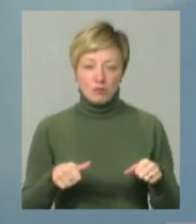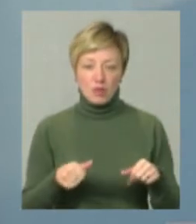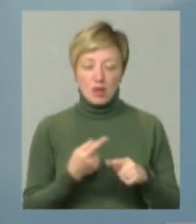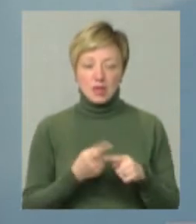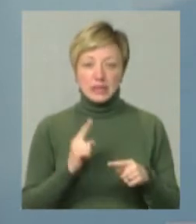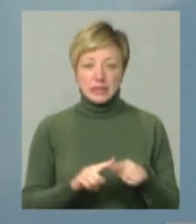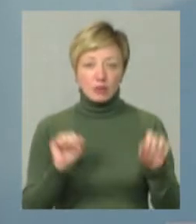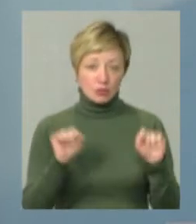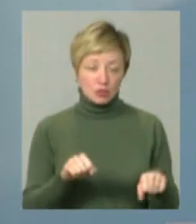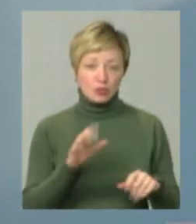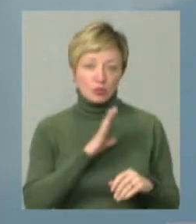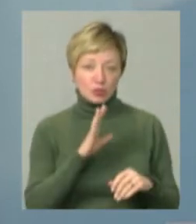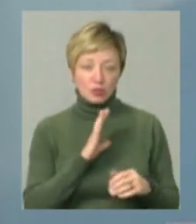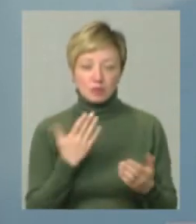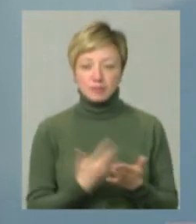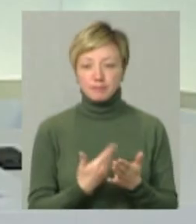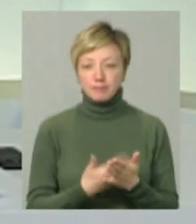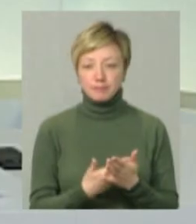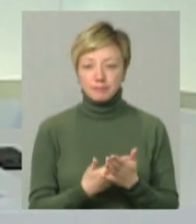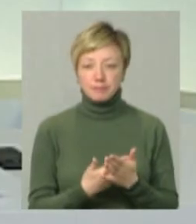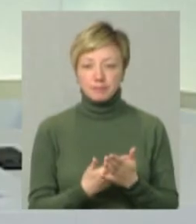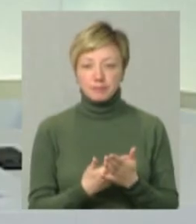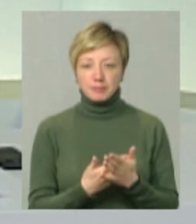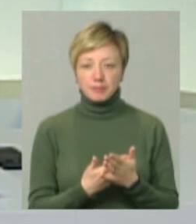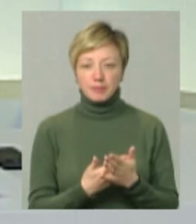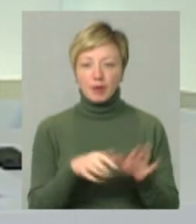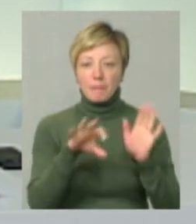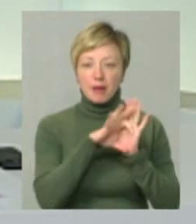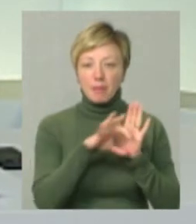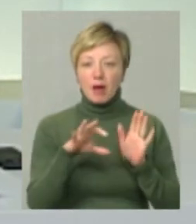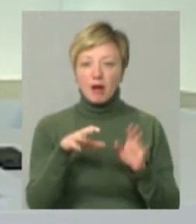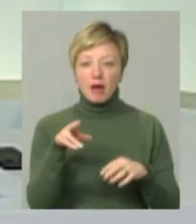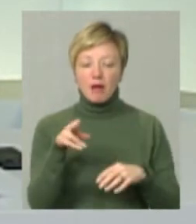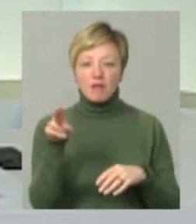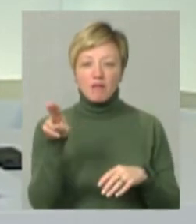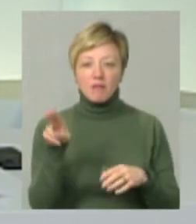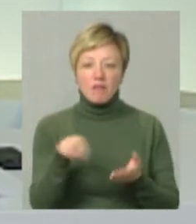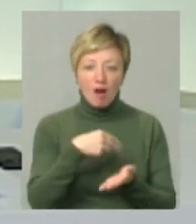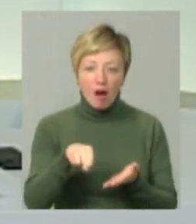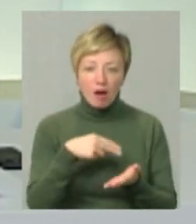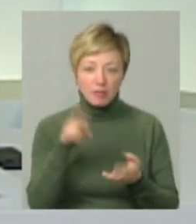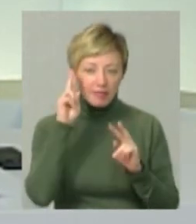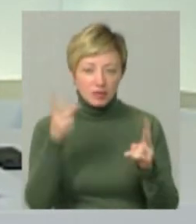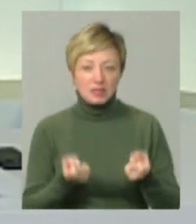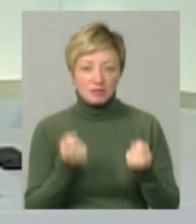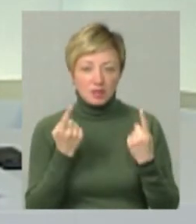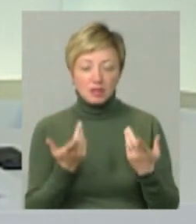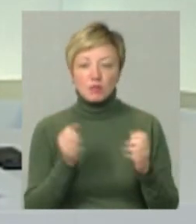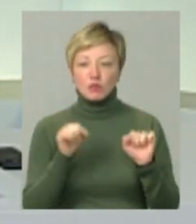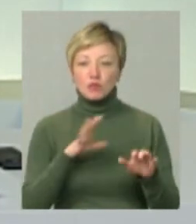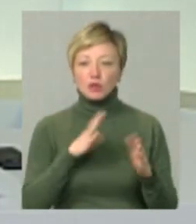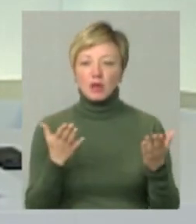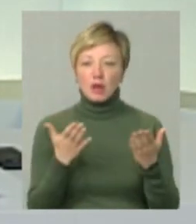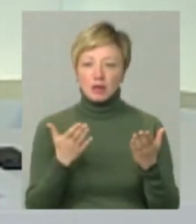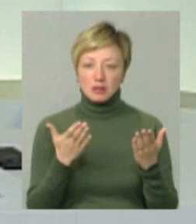бути якісь плями фарби невідомого походження, це можуть